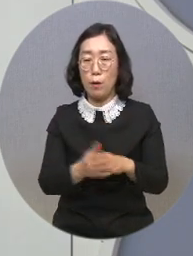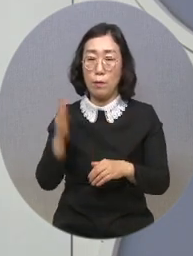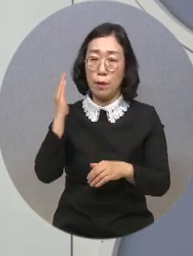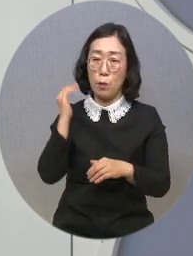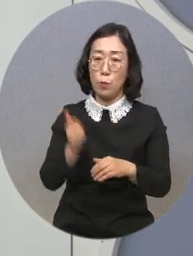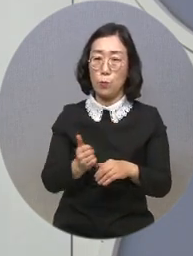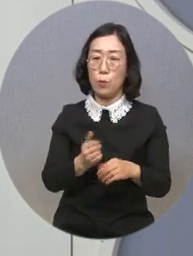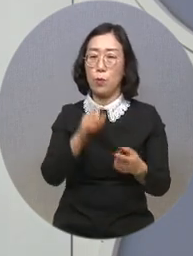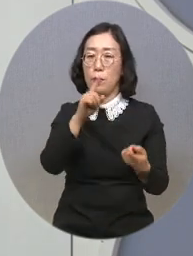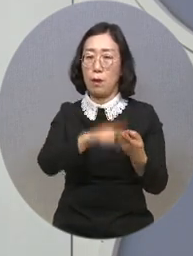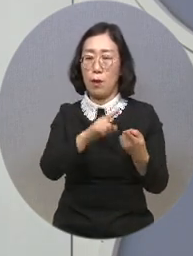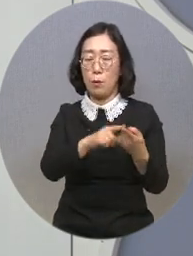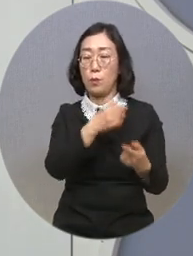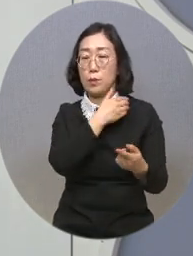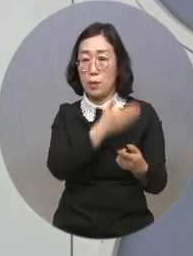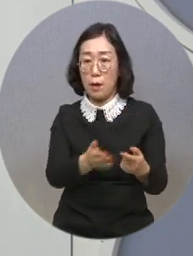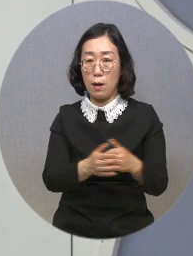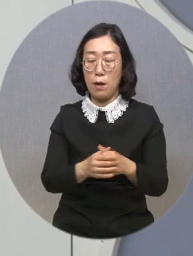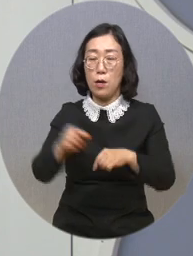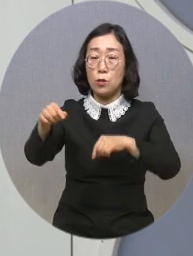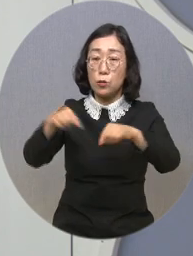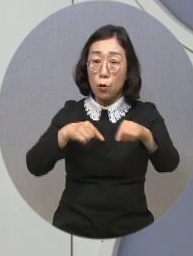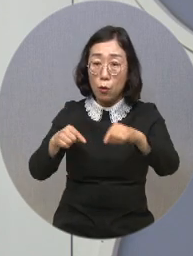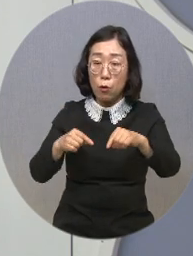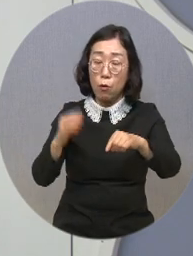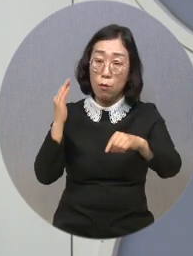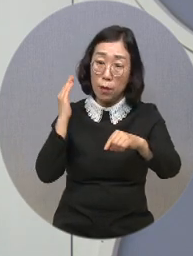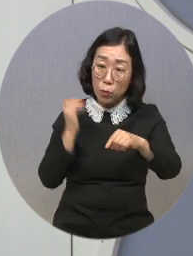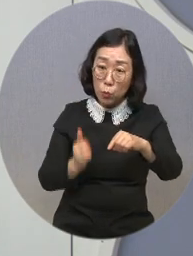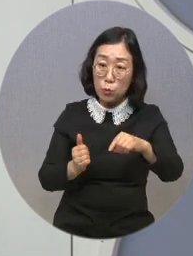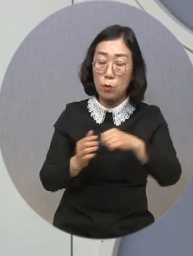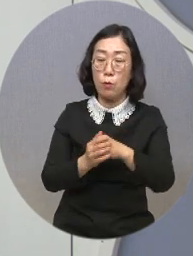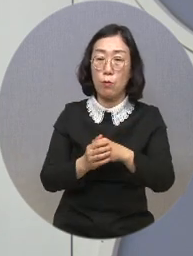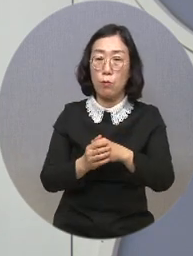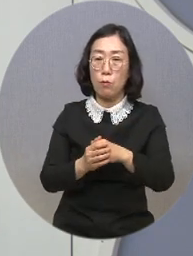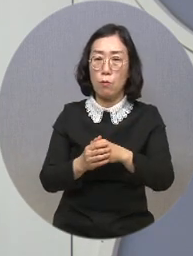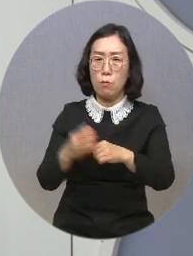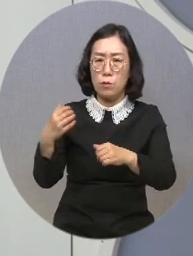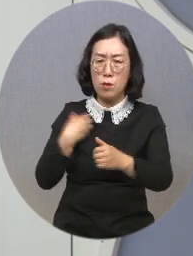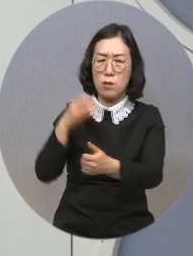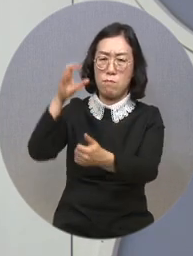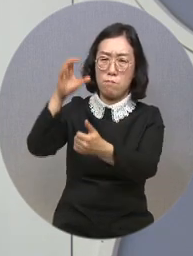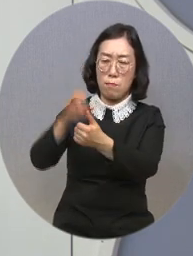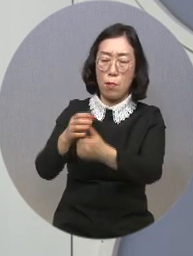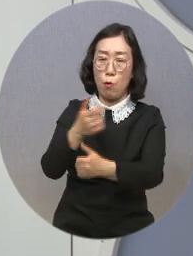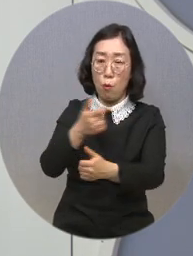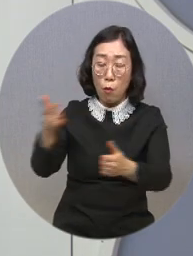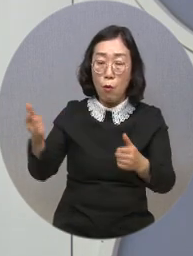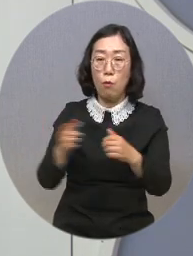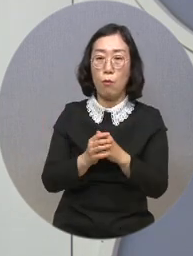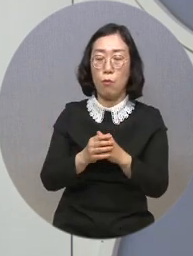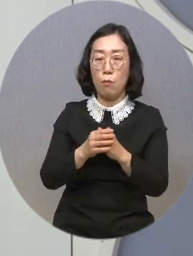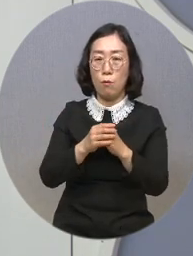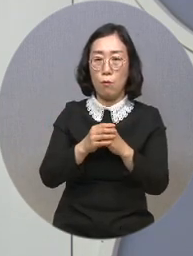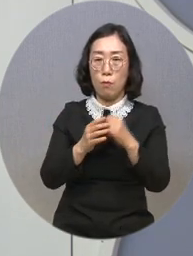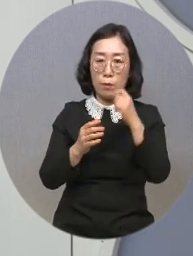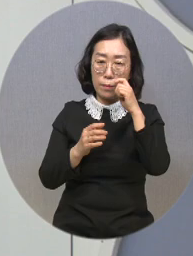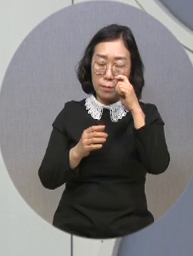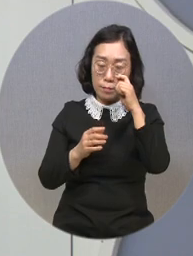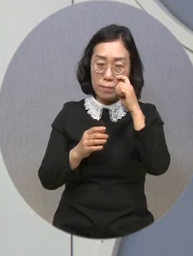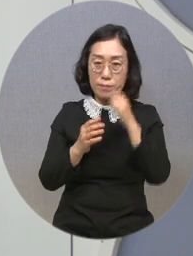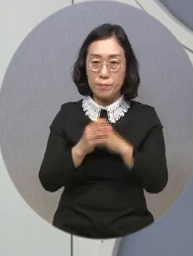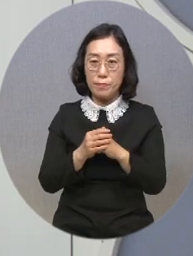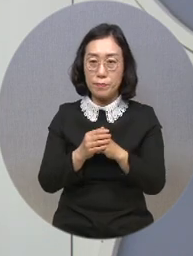대통령도 안 하고. 대한민국 정치는 주로 대통령이 하거든요. 어떤 주제나 의제를 대통령.